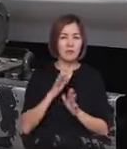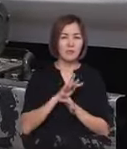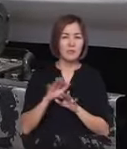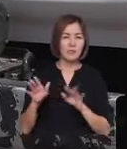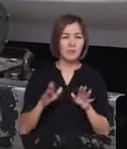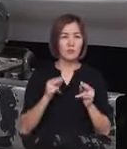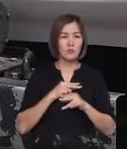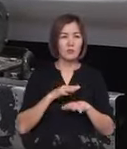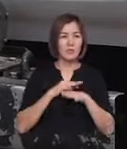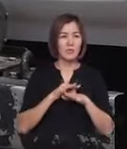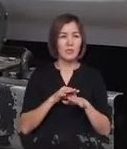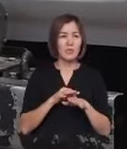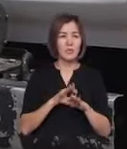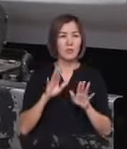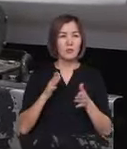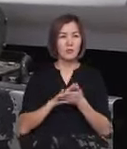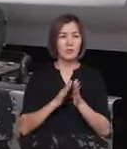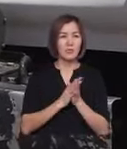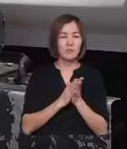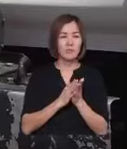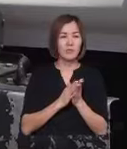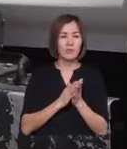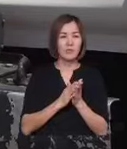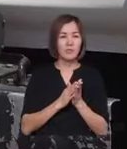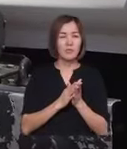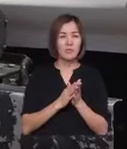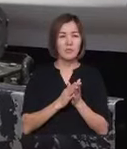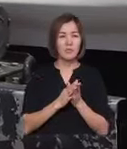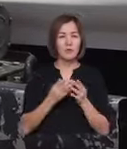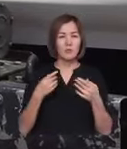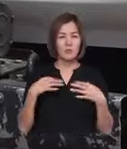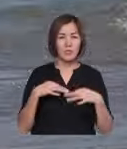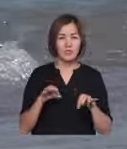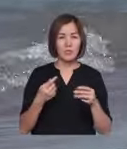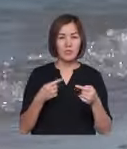атқарып жатқан төтенше қызметкерлері дәл осындай құралдармен жұмыс